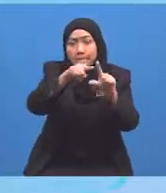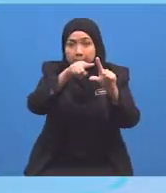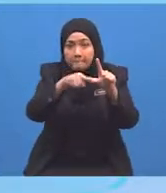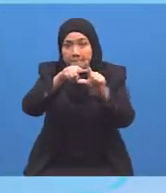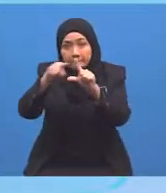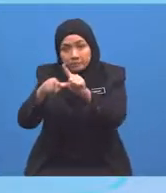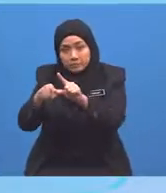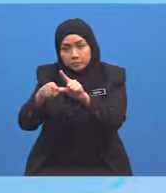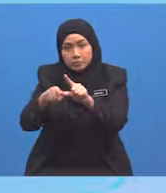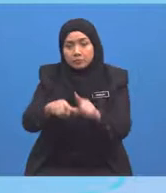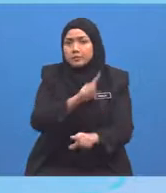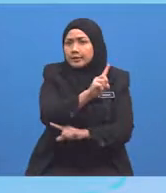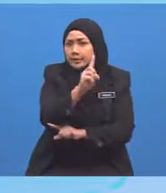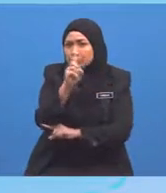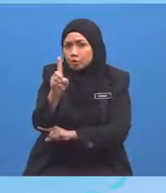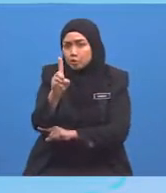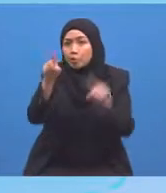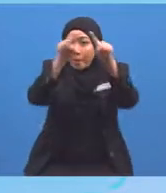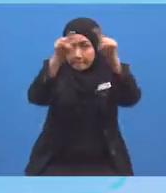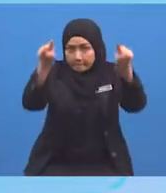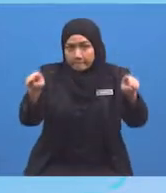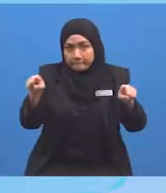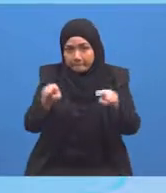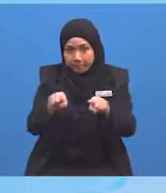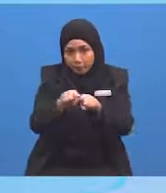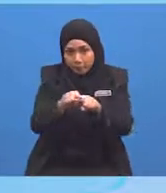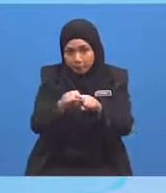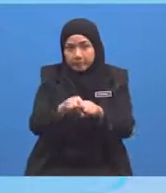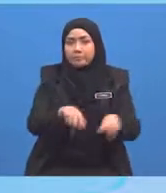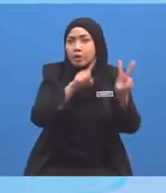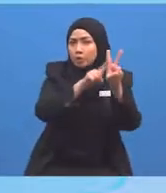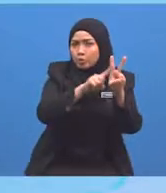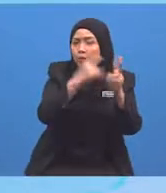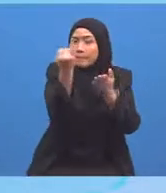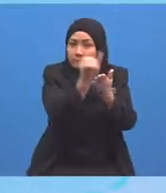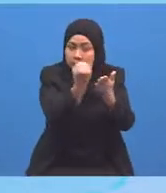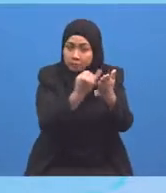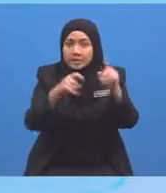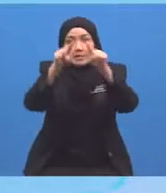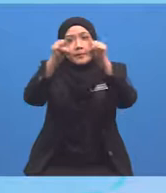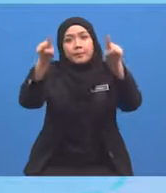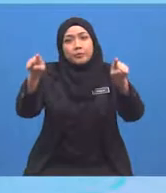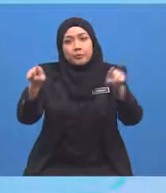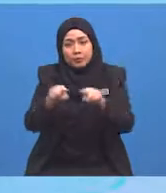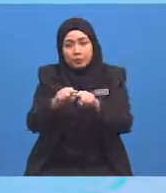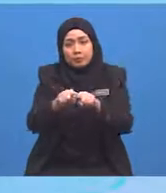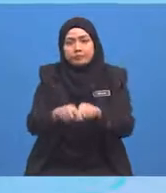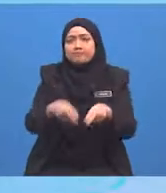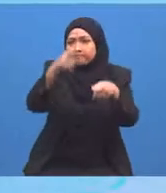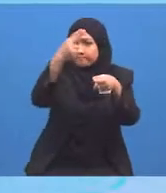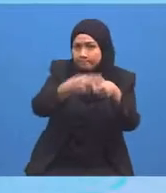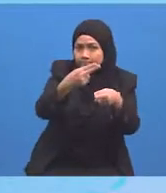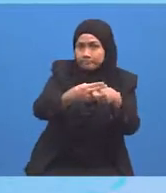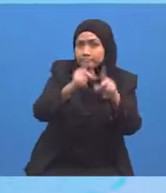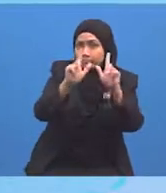sesuatu poligon. Kedua, melukis poligon, melabel bucu